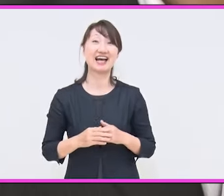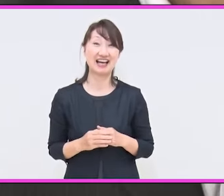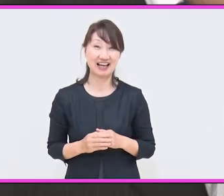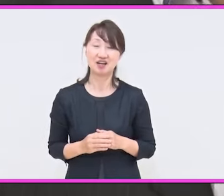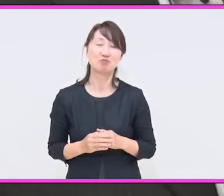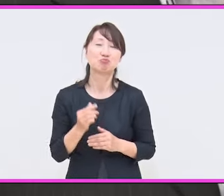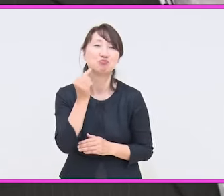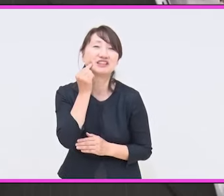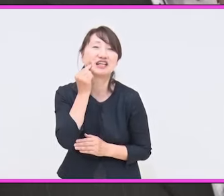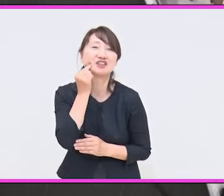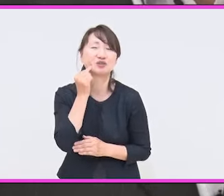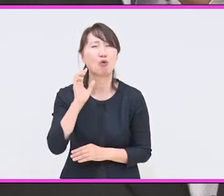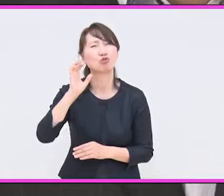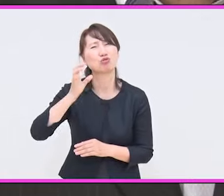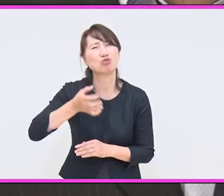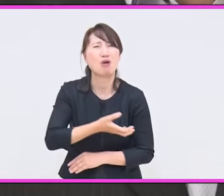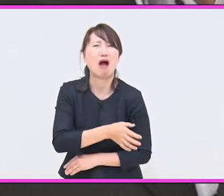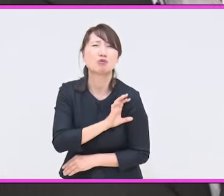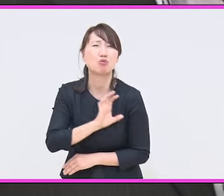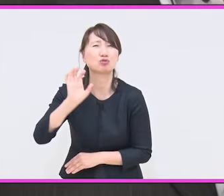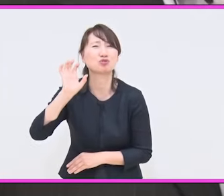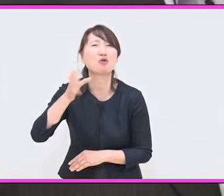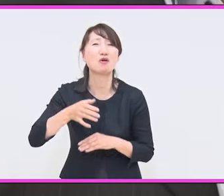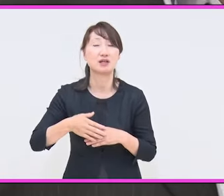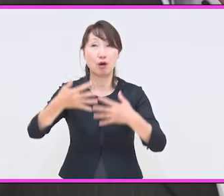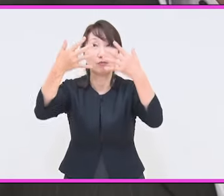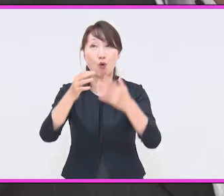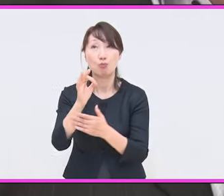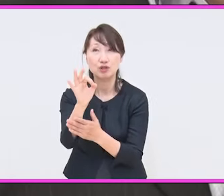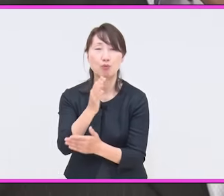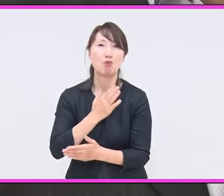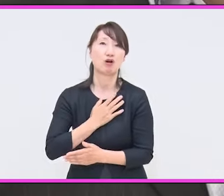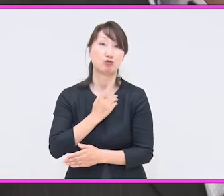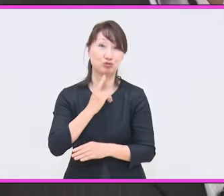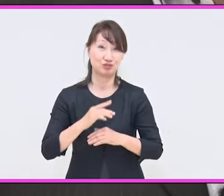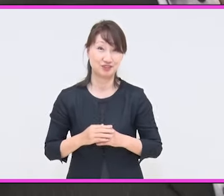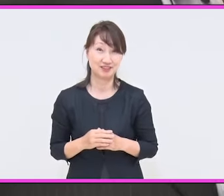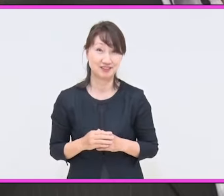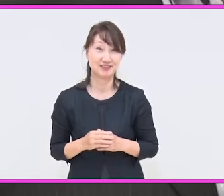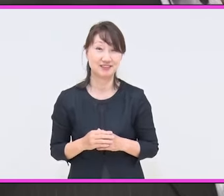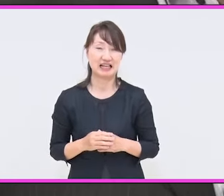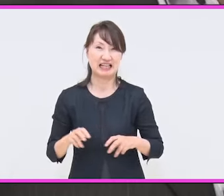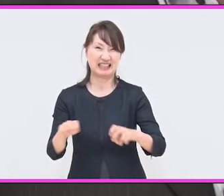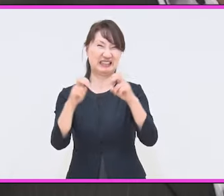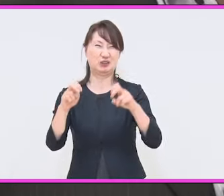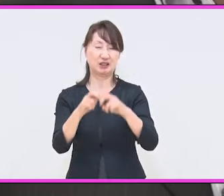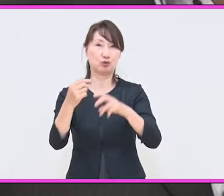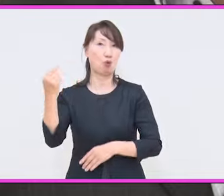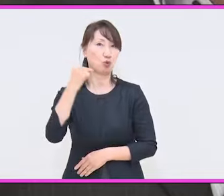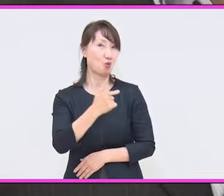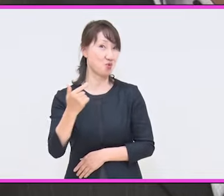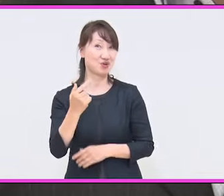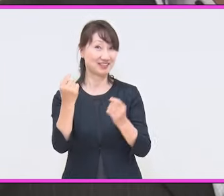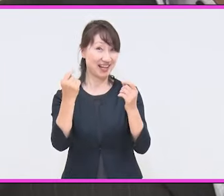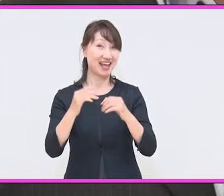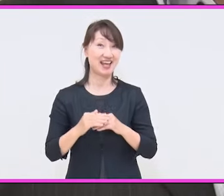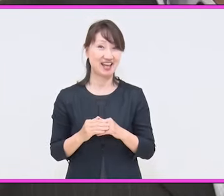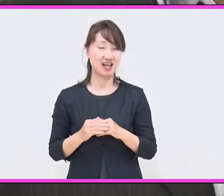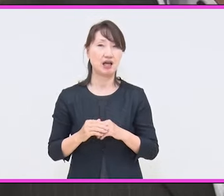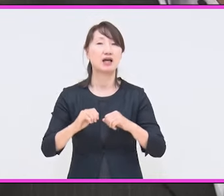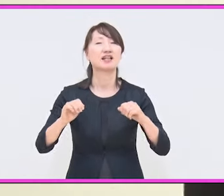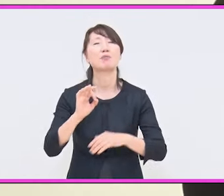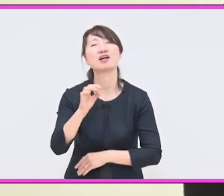いやもう本当にすごい迫力っていうのはやっぱ画面通してでも分かるんですけど、 もうガチャンっていう音がねしますからね。 ちょっと